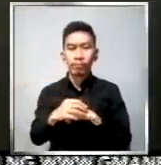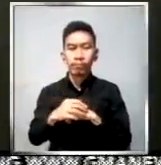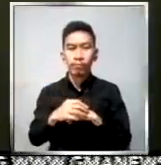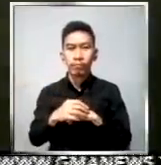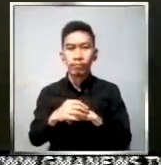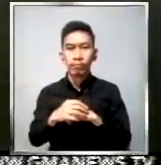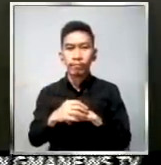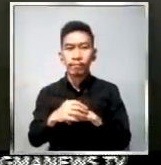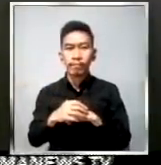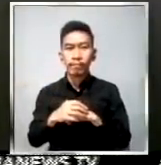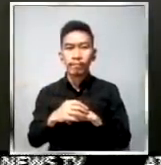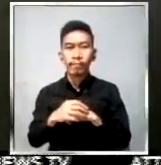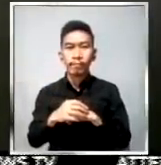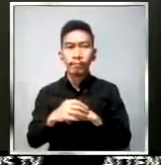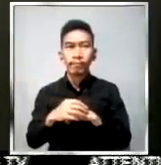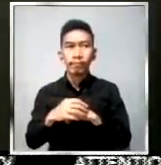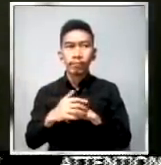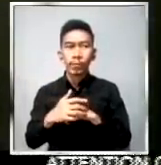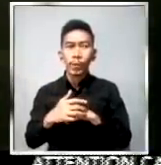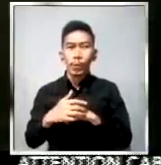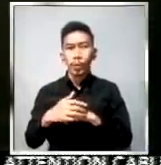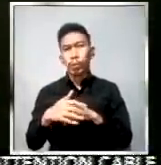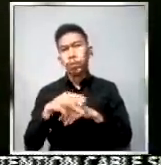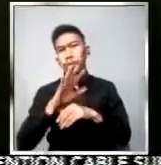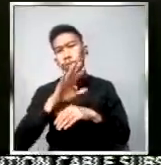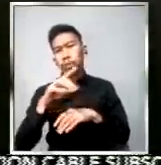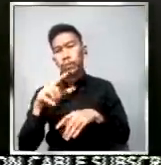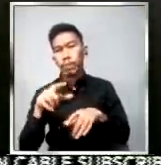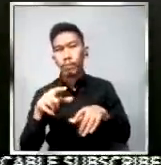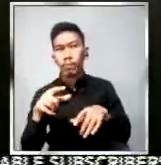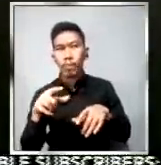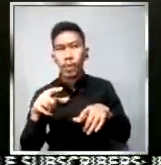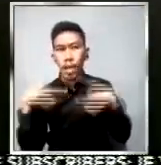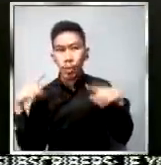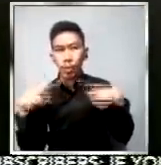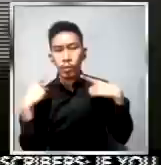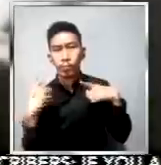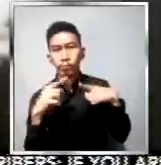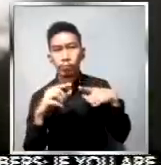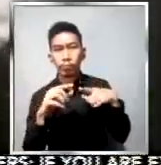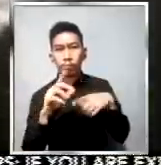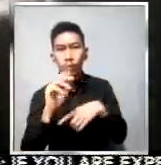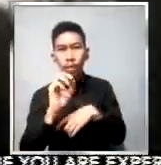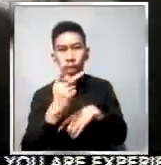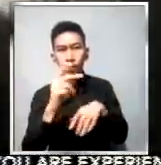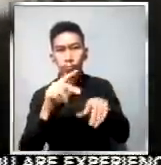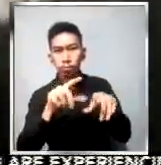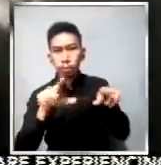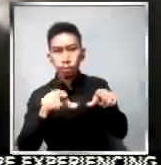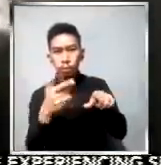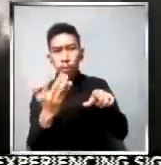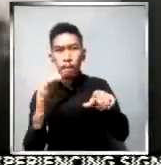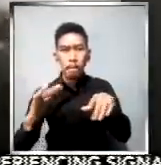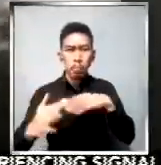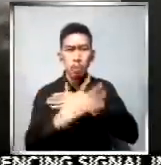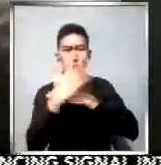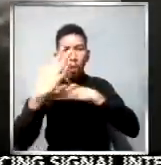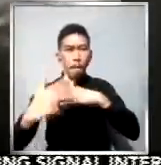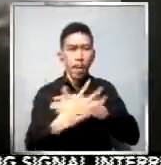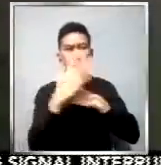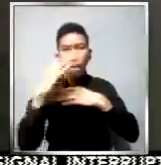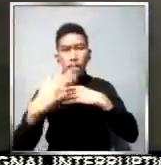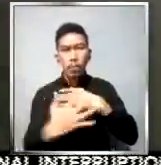Hinampas ng malalakas na alon ng Laguna Lake ang Baywalk dito sa Barangay Lingga. Kasabay ng hangin at ulan, nadala ng bagyong Quinta